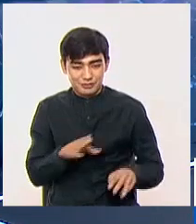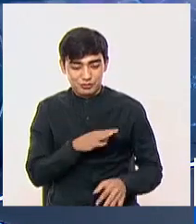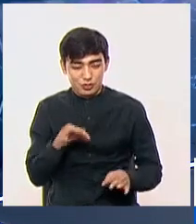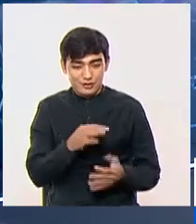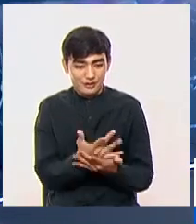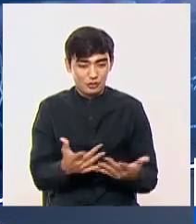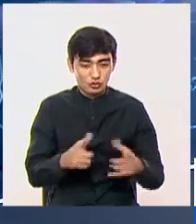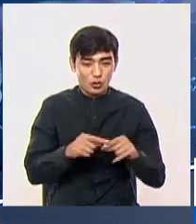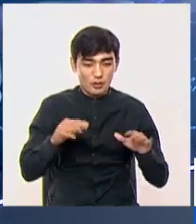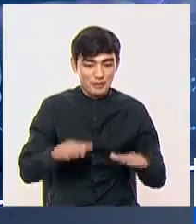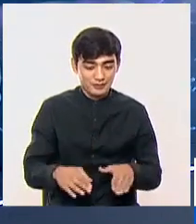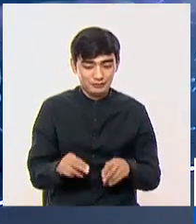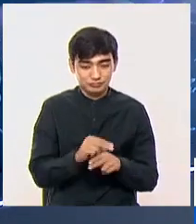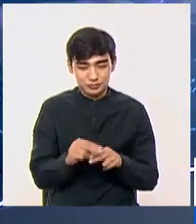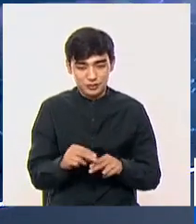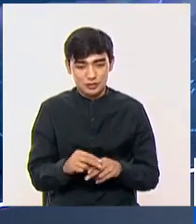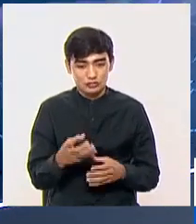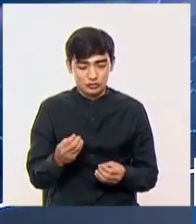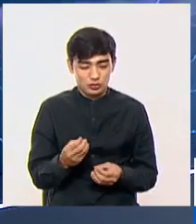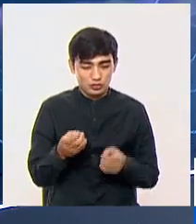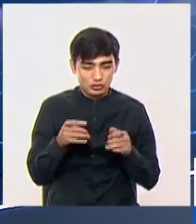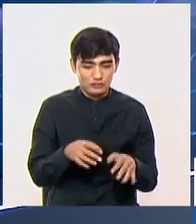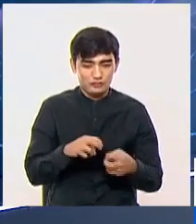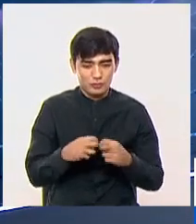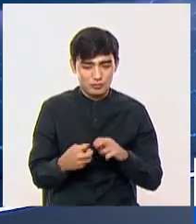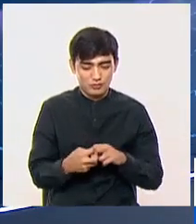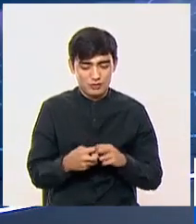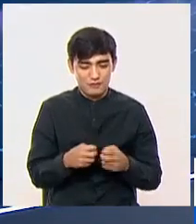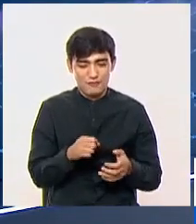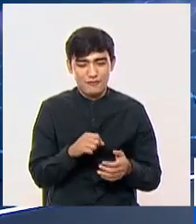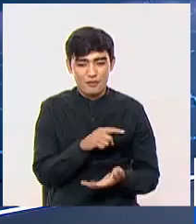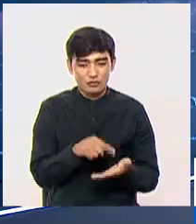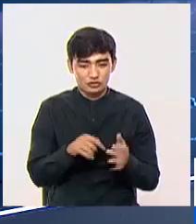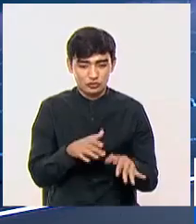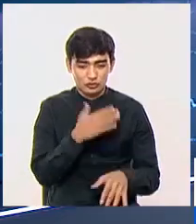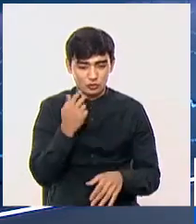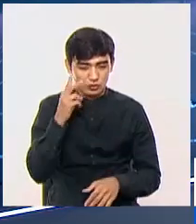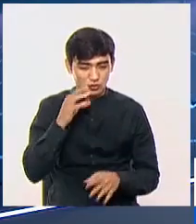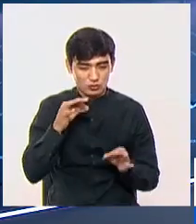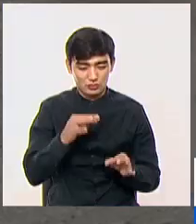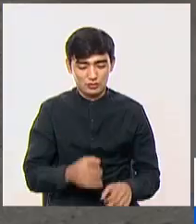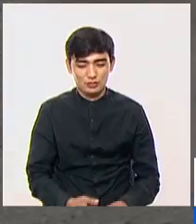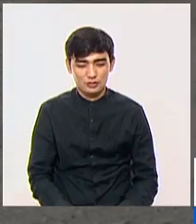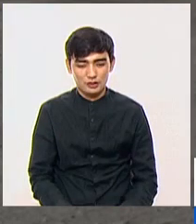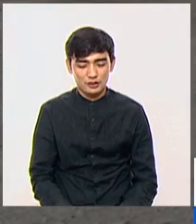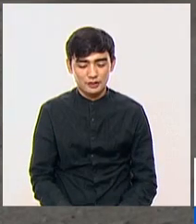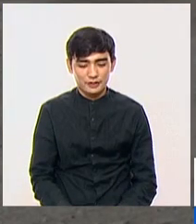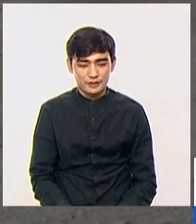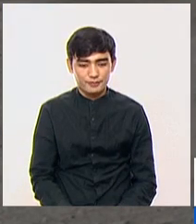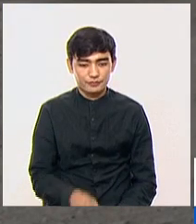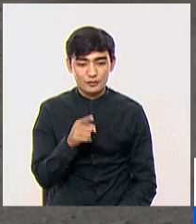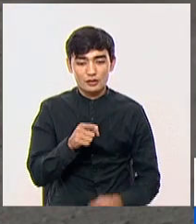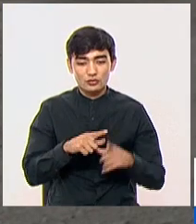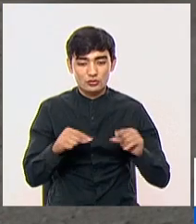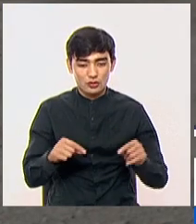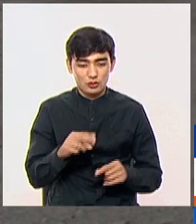в некоторых учебных заведениях все еще не решены вопросы с туалетами, узнавала Людмила Батюшкина. В этой